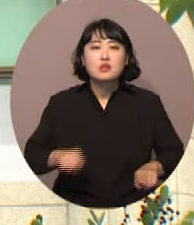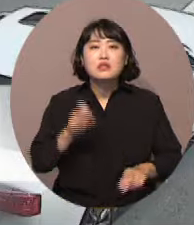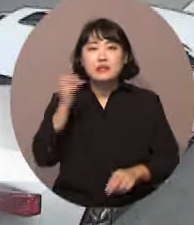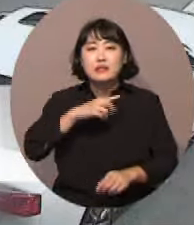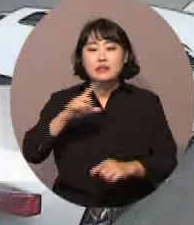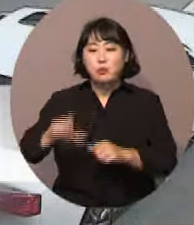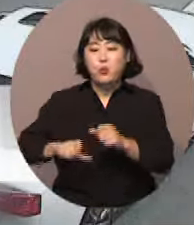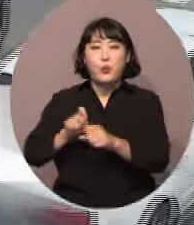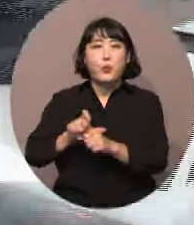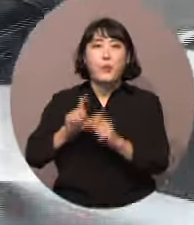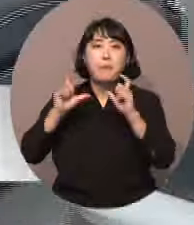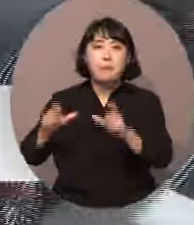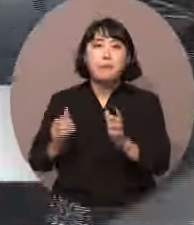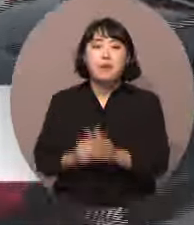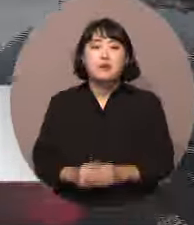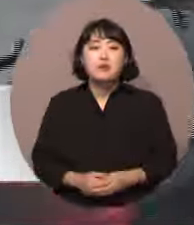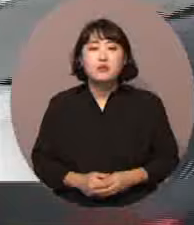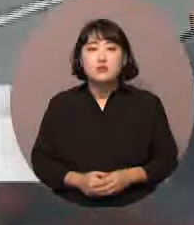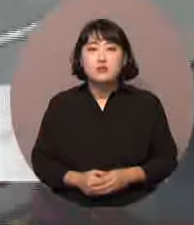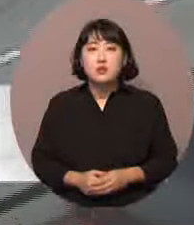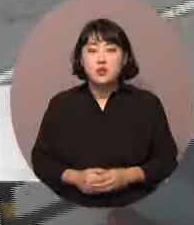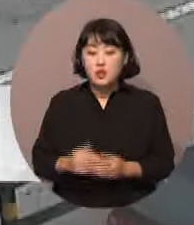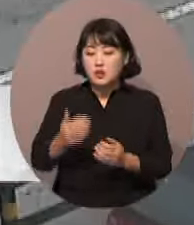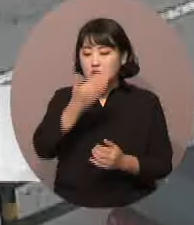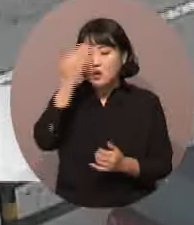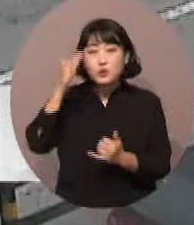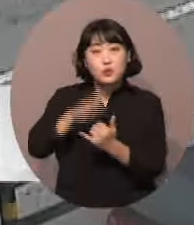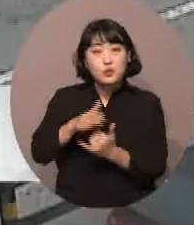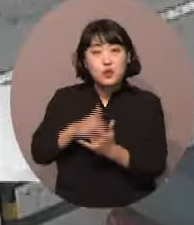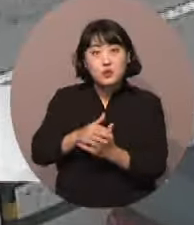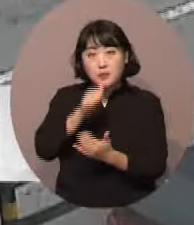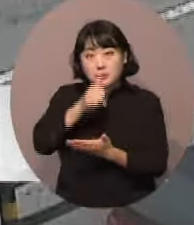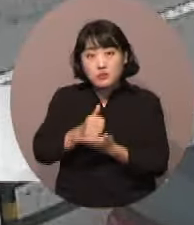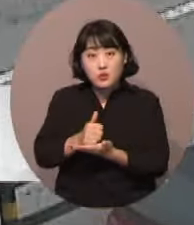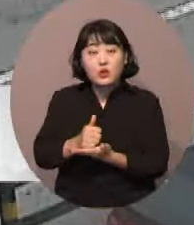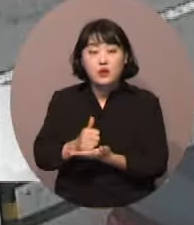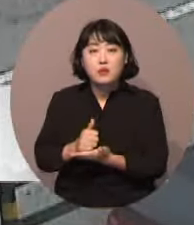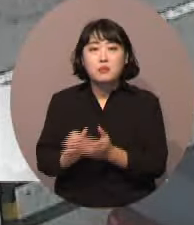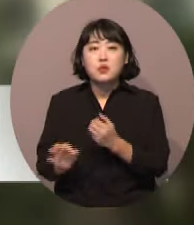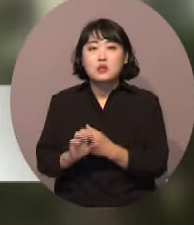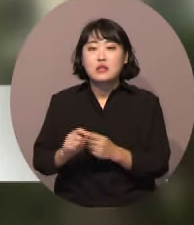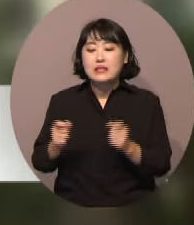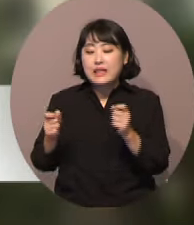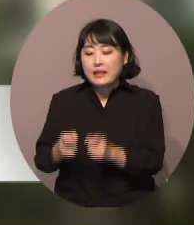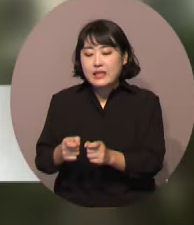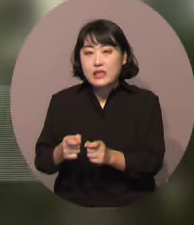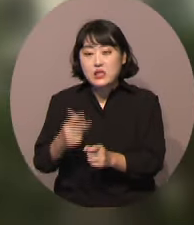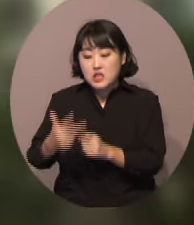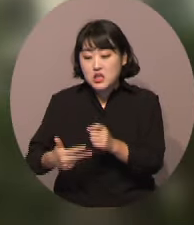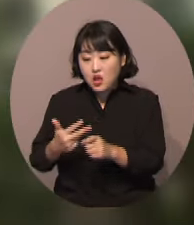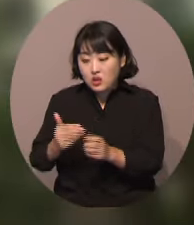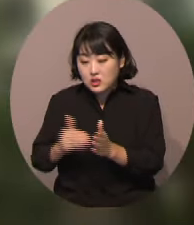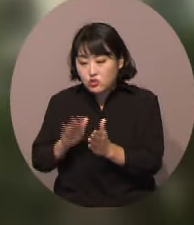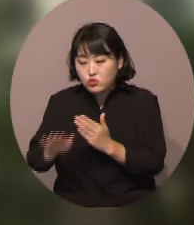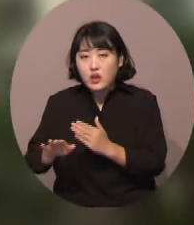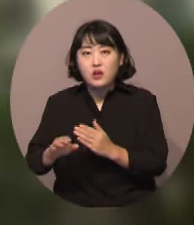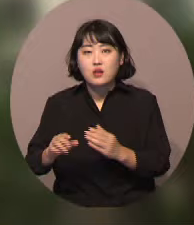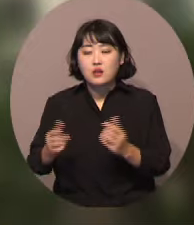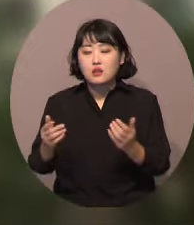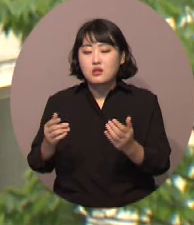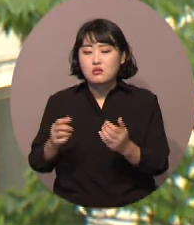선고했습니다 소년범은 단기 형이 지나면 형 집행을 정지할 수 있는데 이심이 장 단기형을